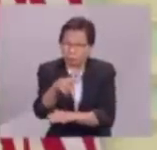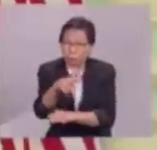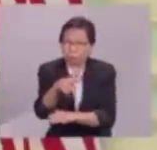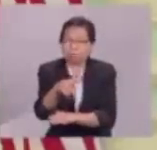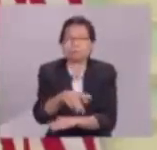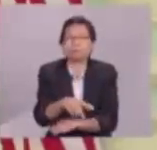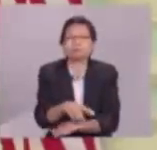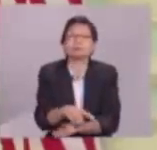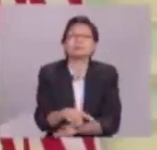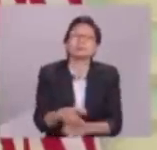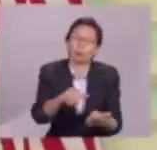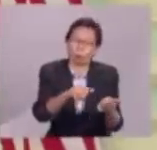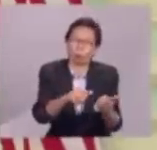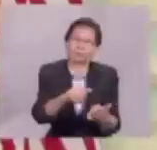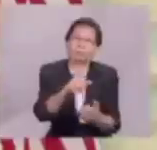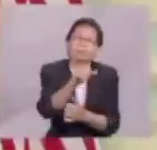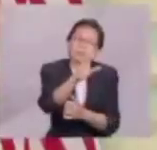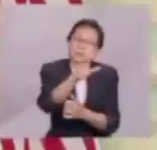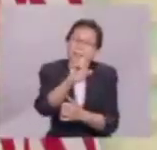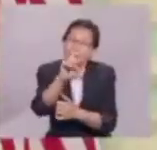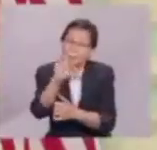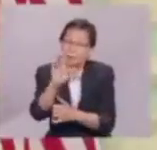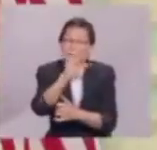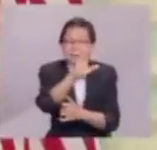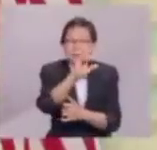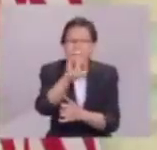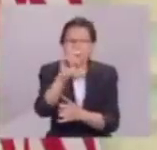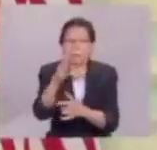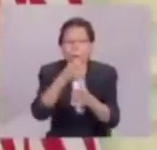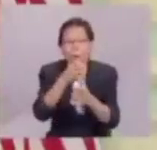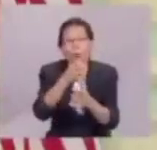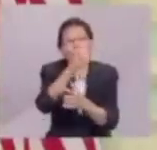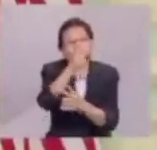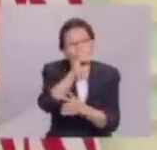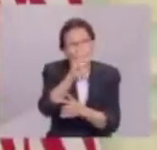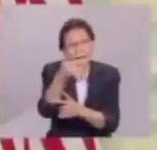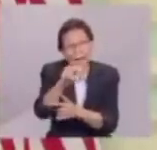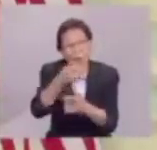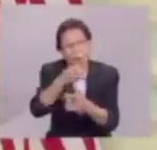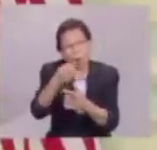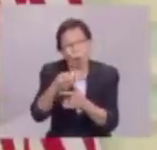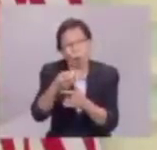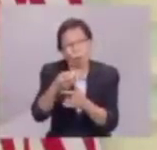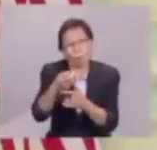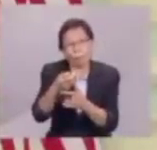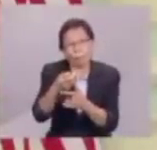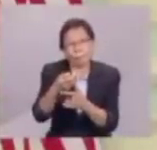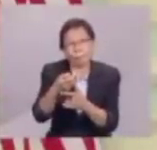dikeluarkan, sama ada oleh CIDB, oleh MKN ataupun oleh majlis